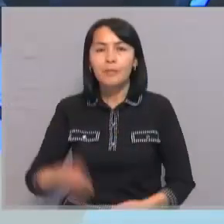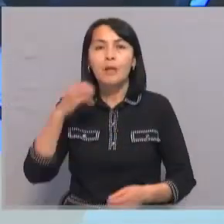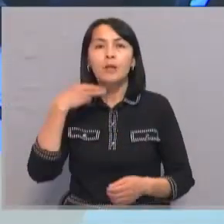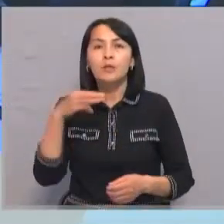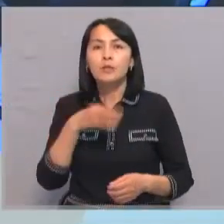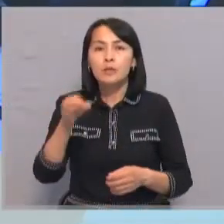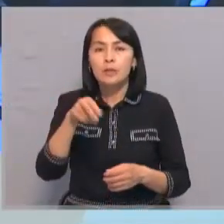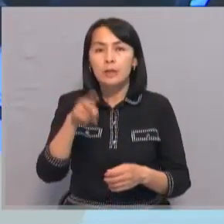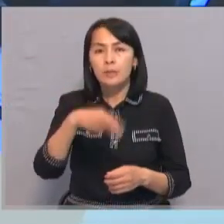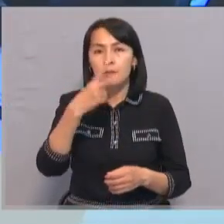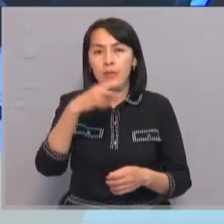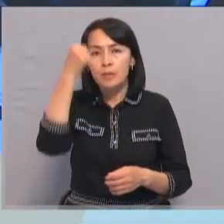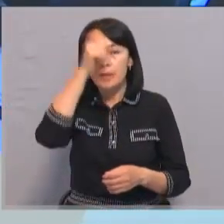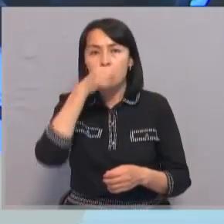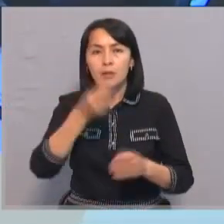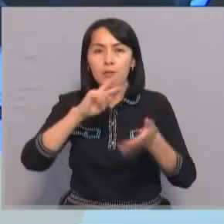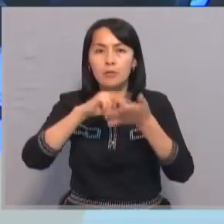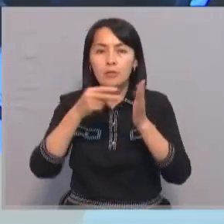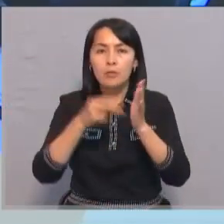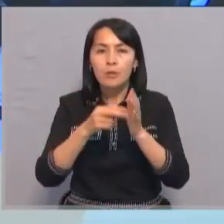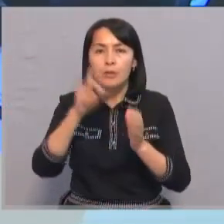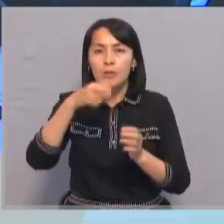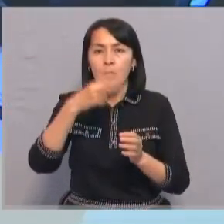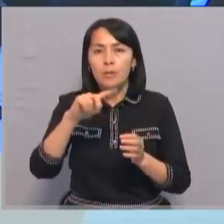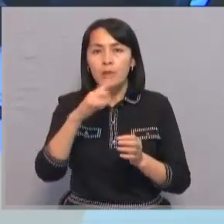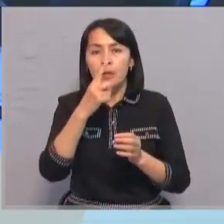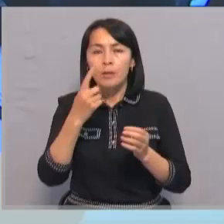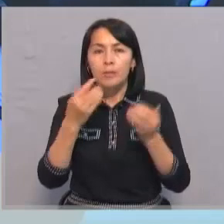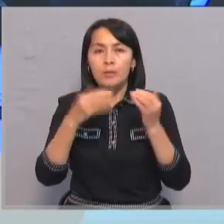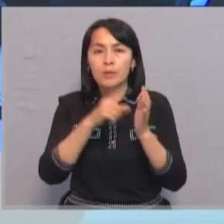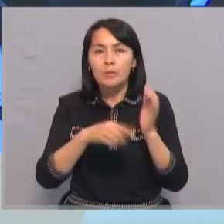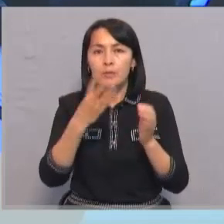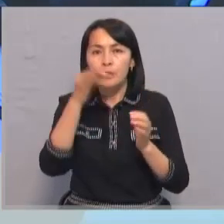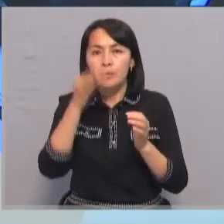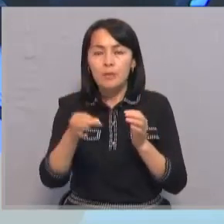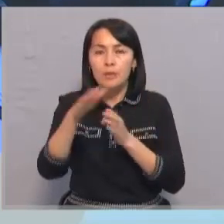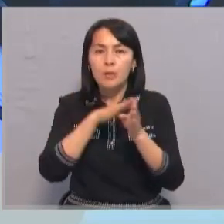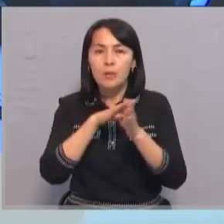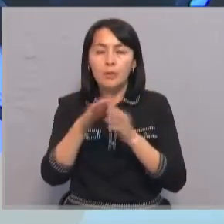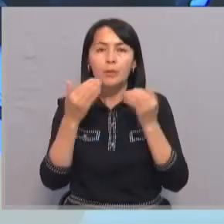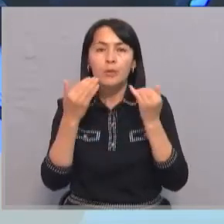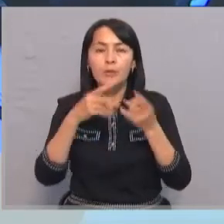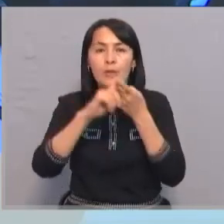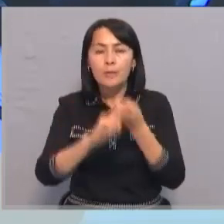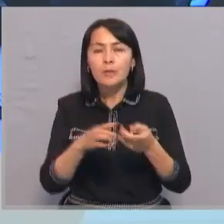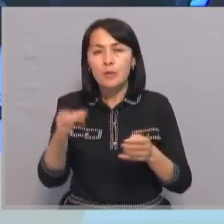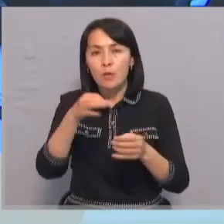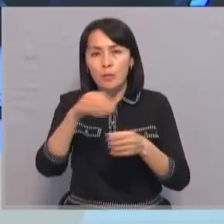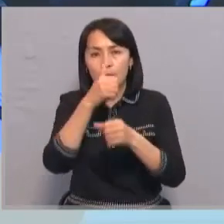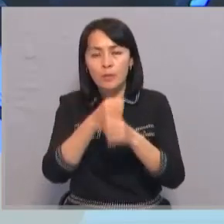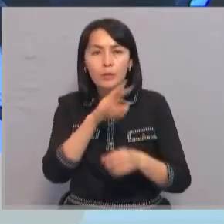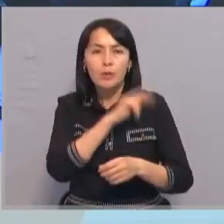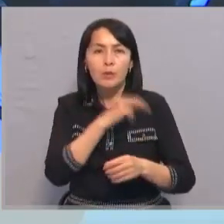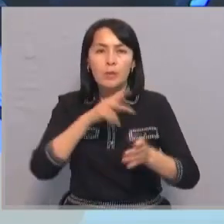Түркістан облысында 2022 жылы жоспарланған 121 индикатордың 74% орындалған. Осыған байланысты облыс әкімі